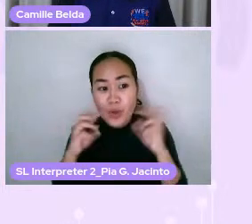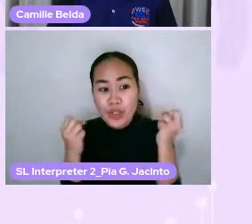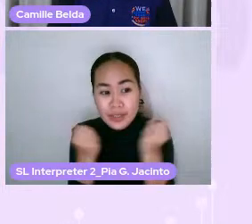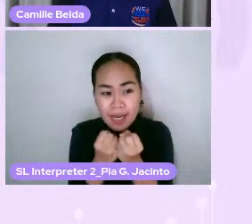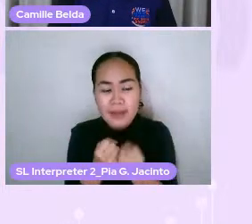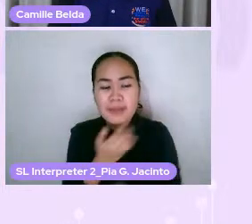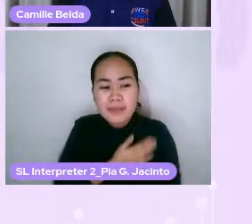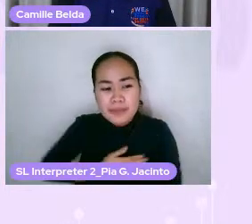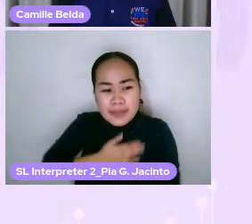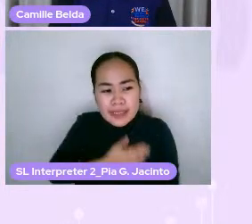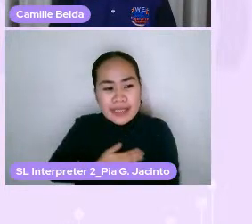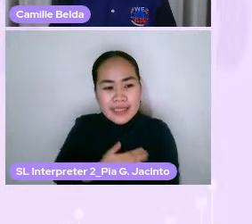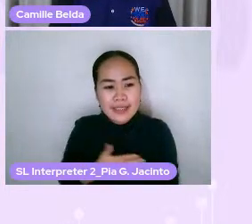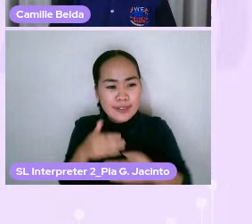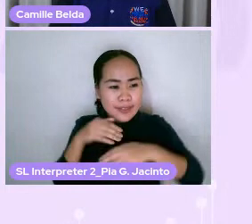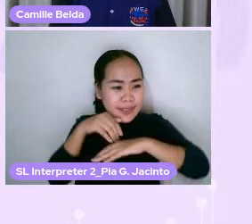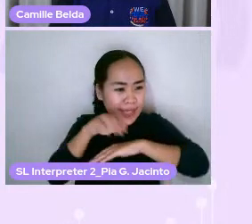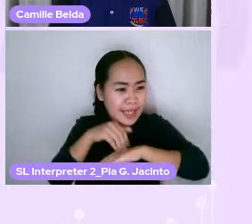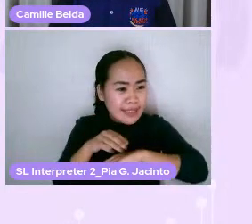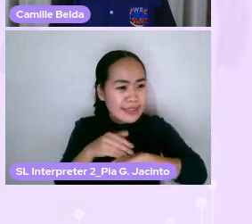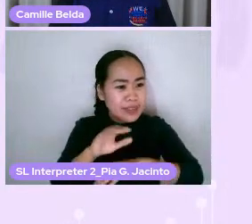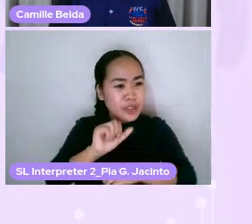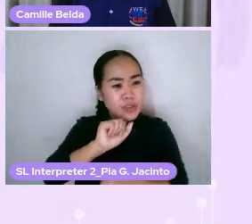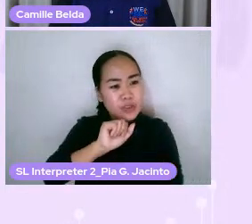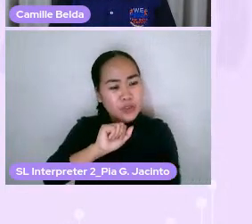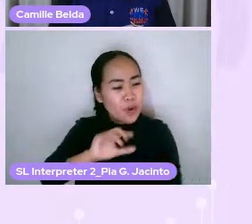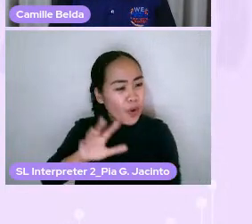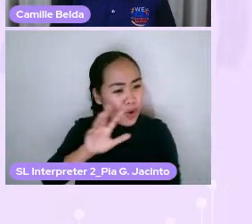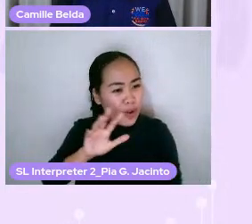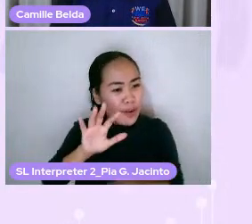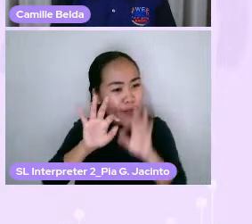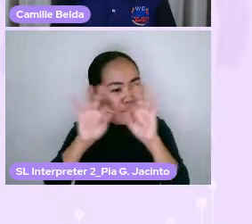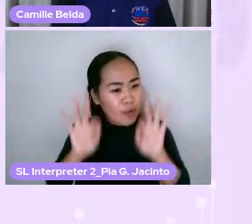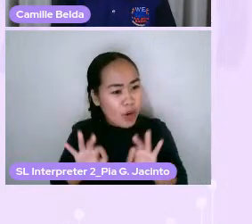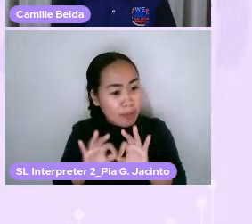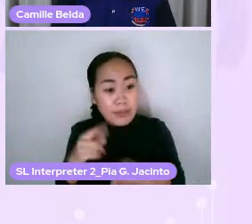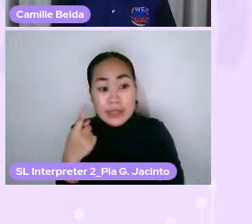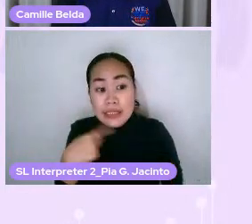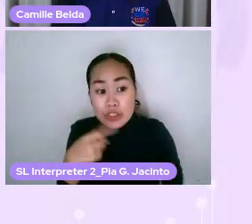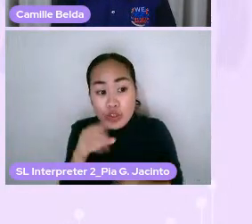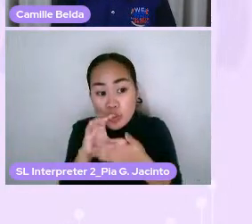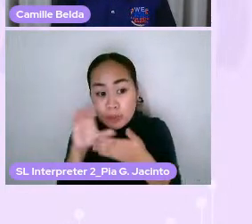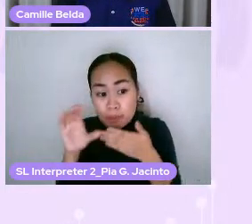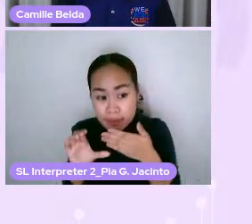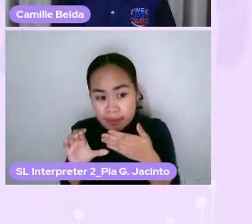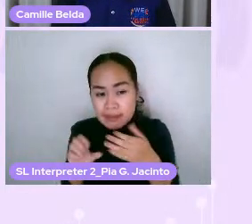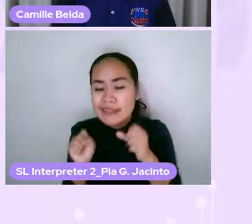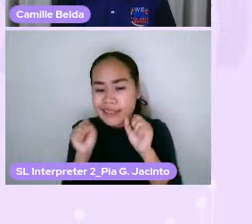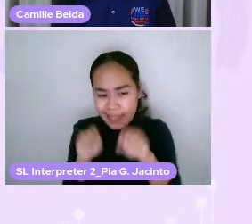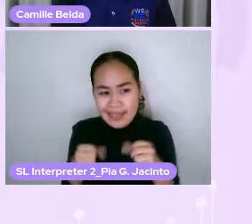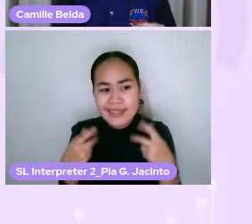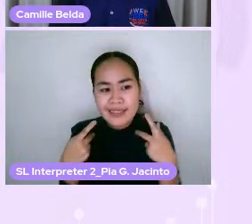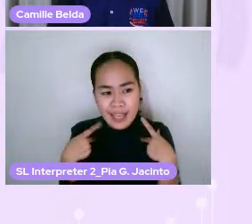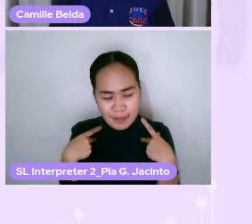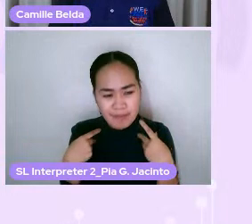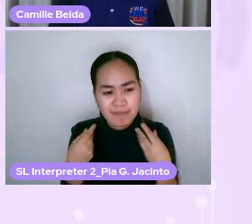forms. Tanging ang mga makakakompleto lang po nito ang makakatanggap ng e-certificate.